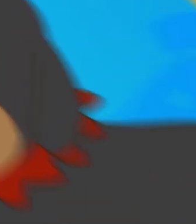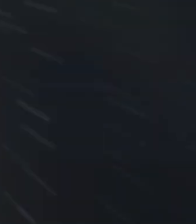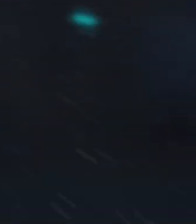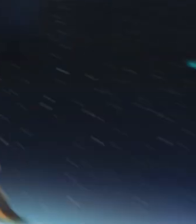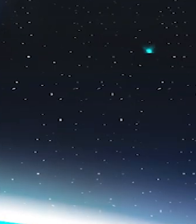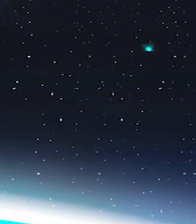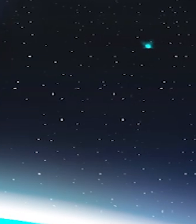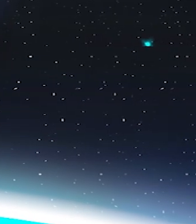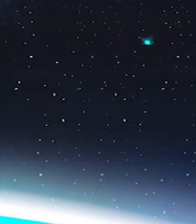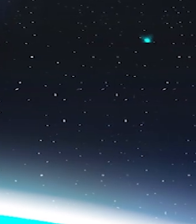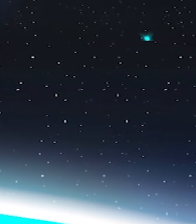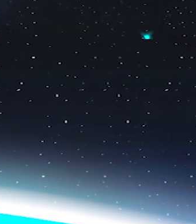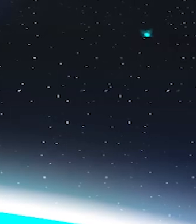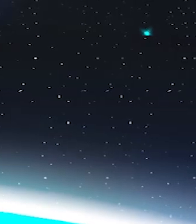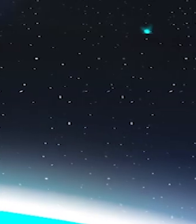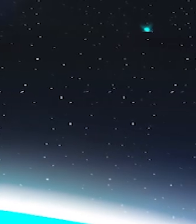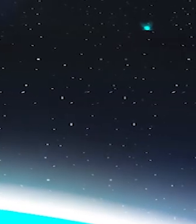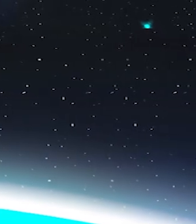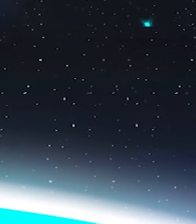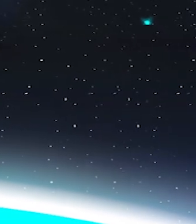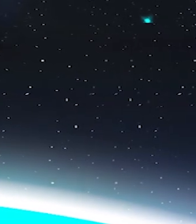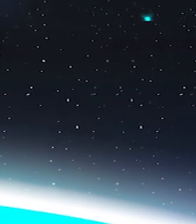байна мохтох